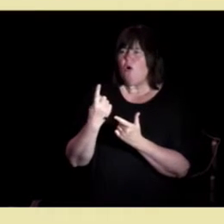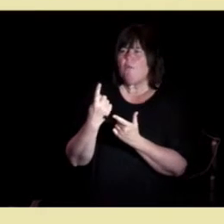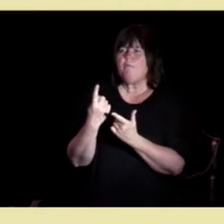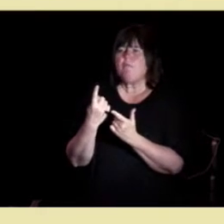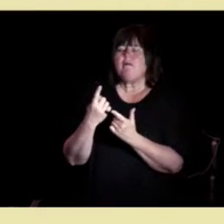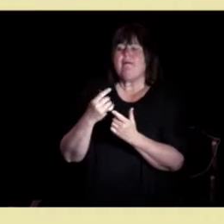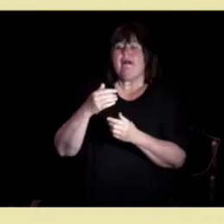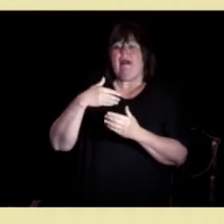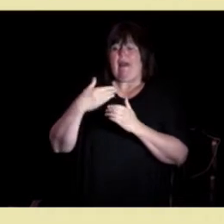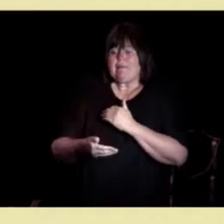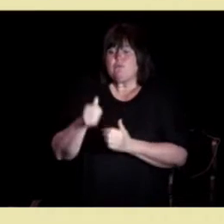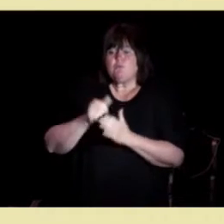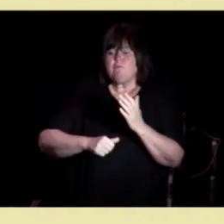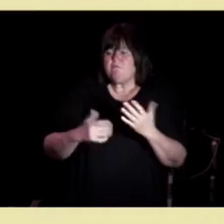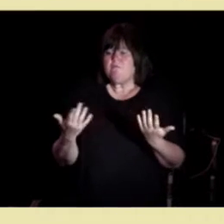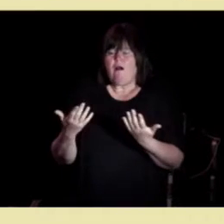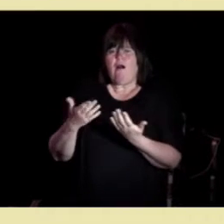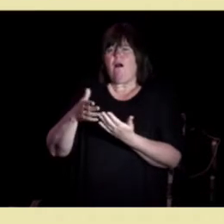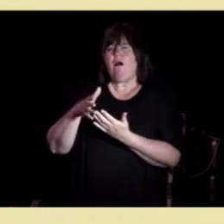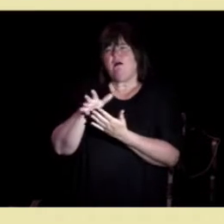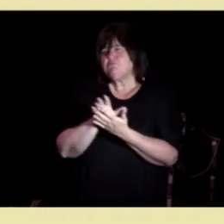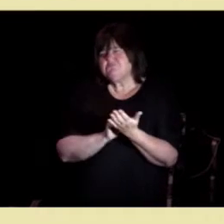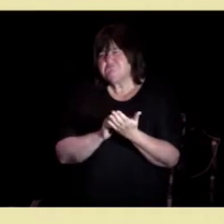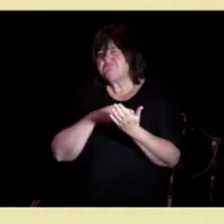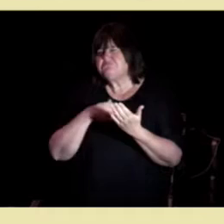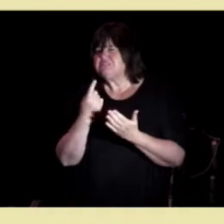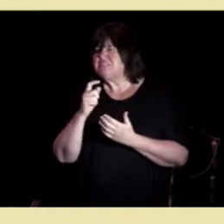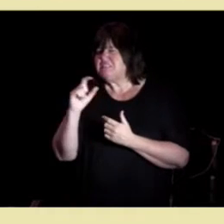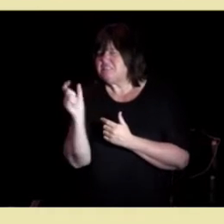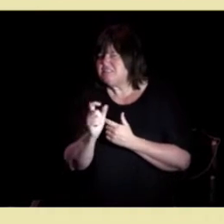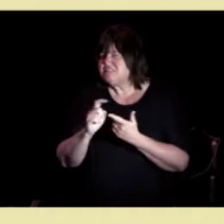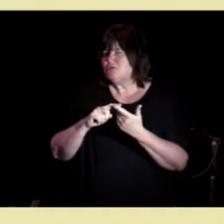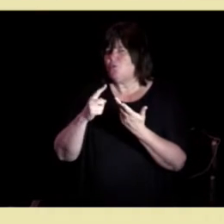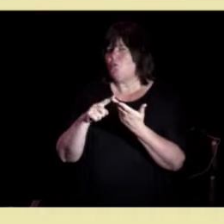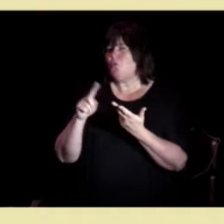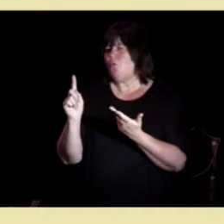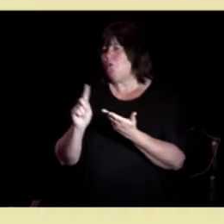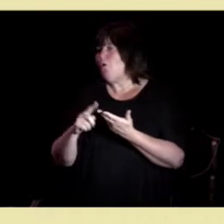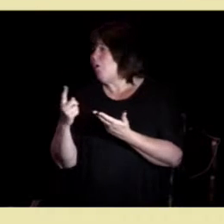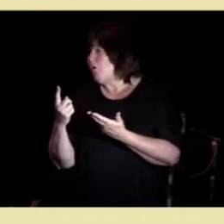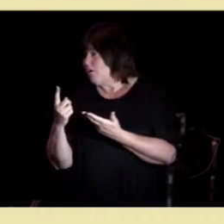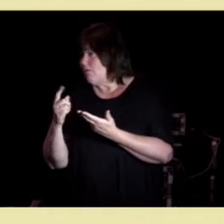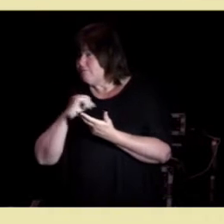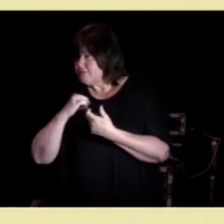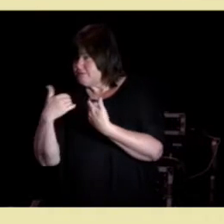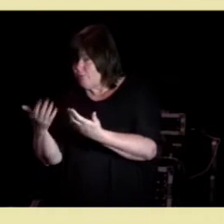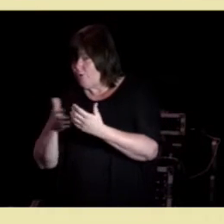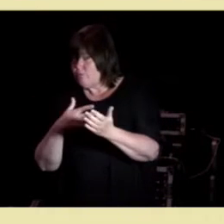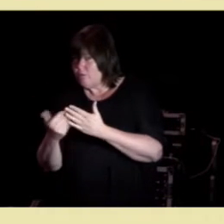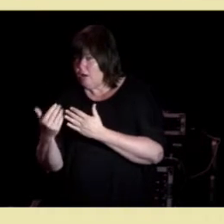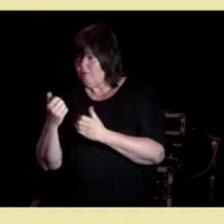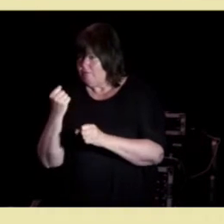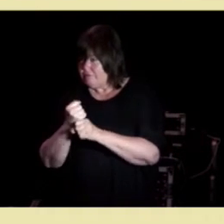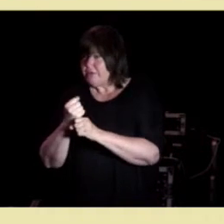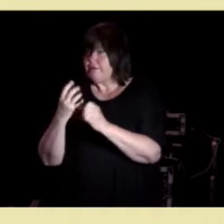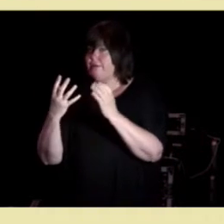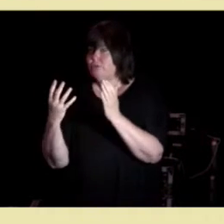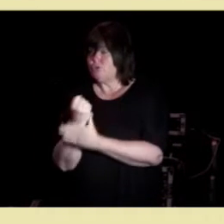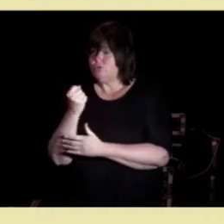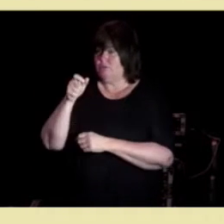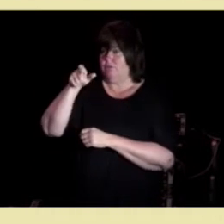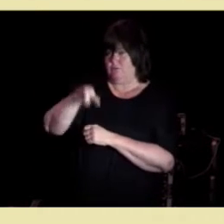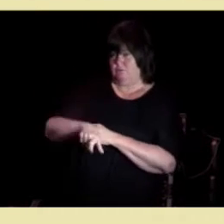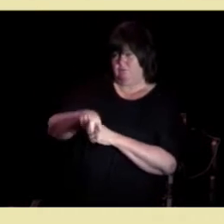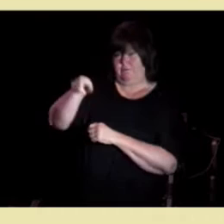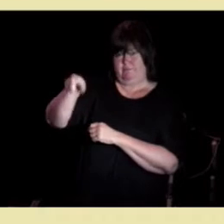risiko, og tas med i vurderingen av om en gitt behandling vil være til nytte for akkurat ham eller henne